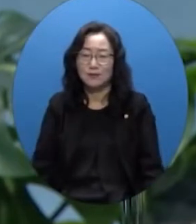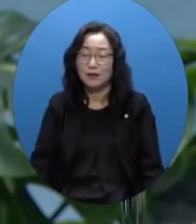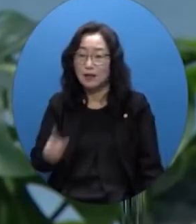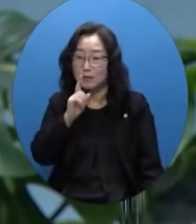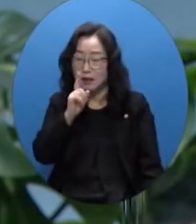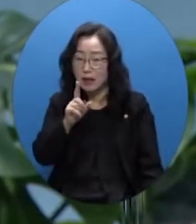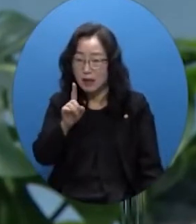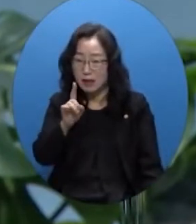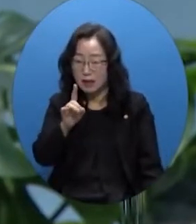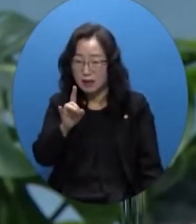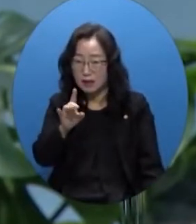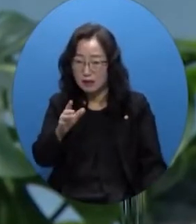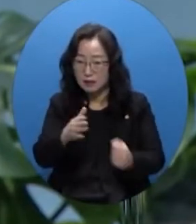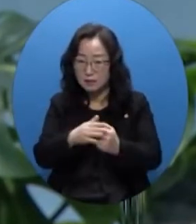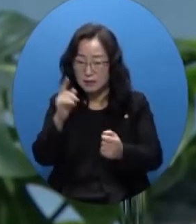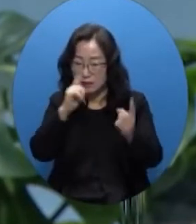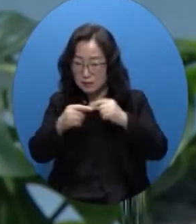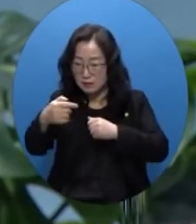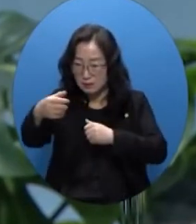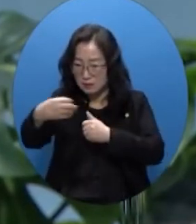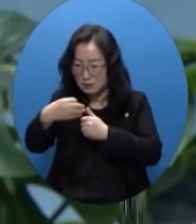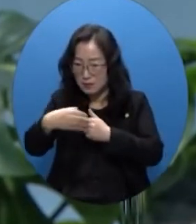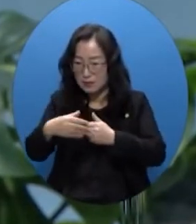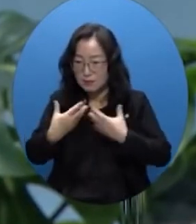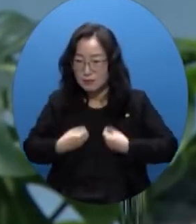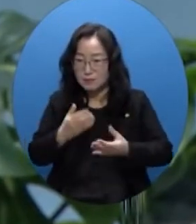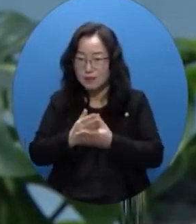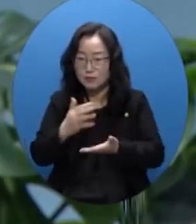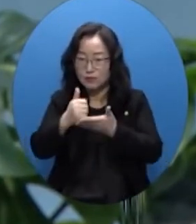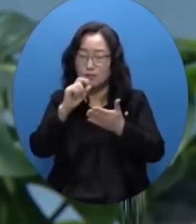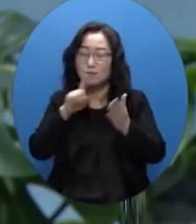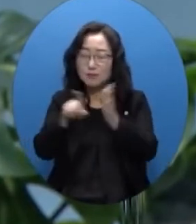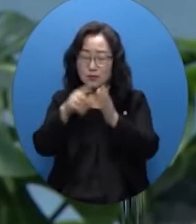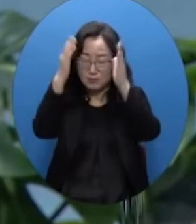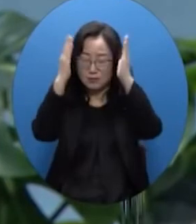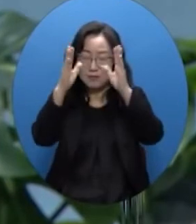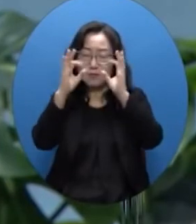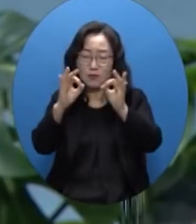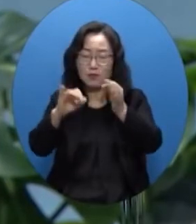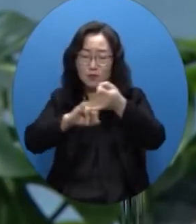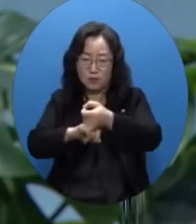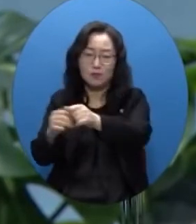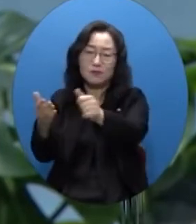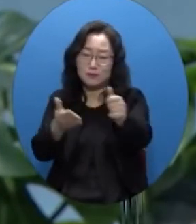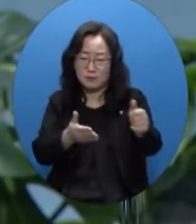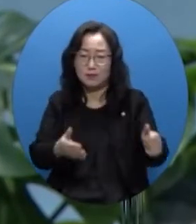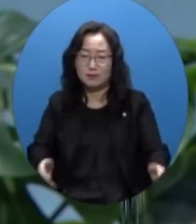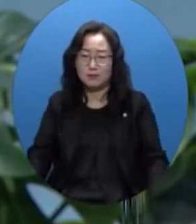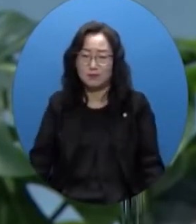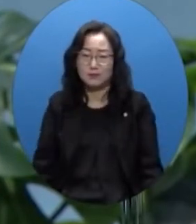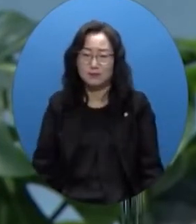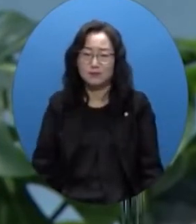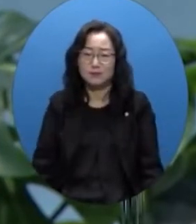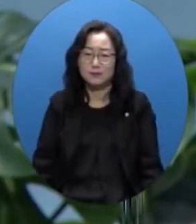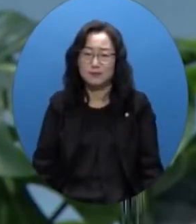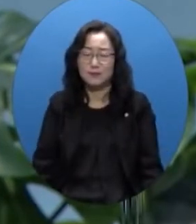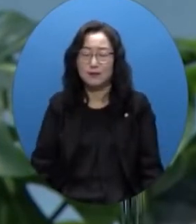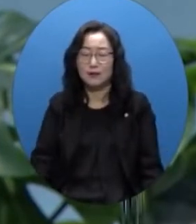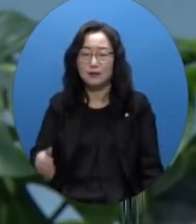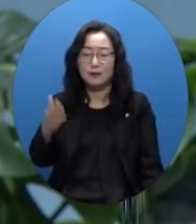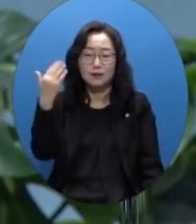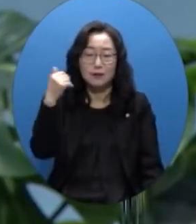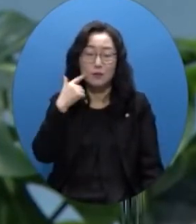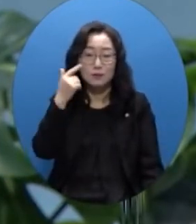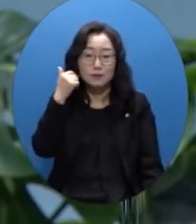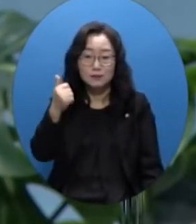한마디에 상처받고 물었지 말고 주만 믿고 의지하고 바라보고 나가려 여러분 되기를 바랍니다 제가 80년대